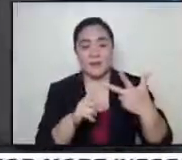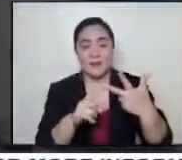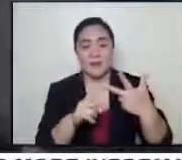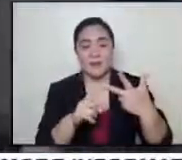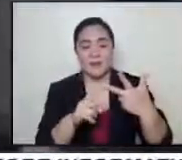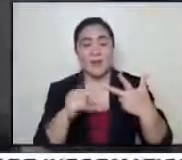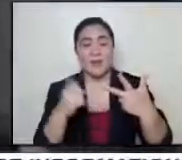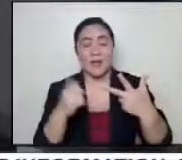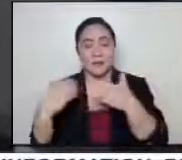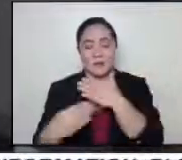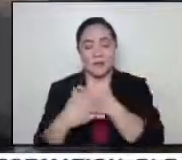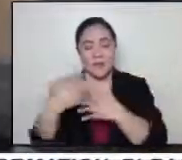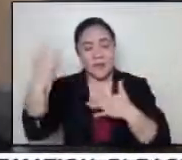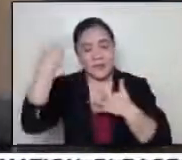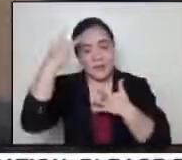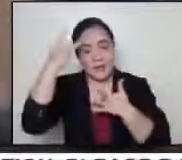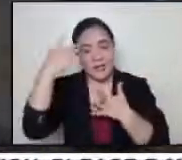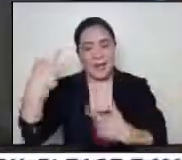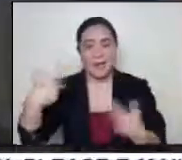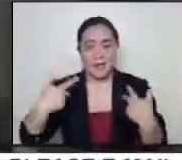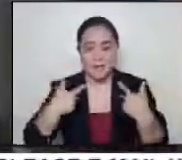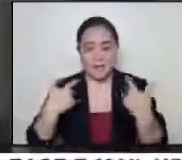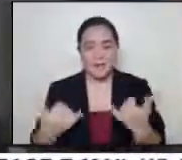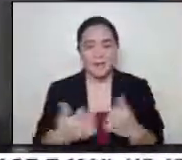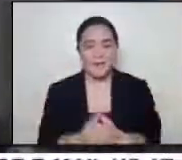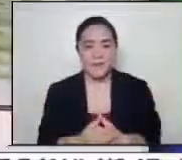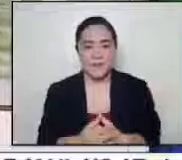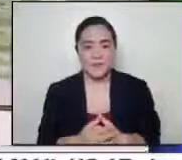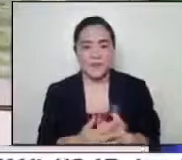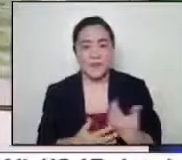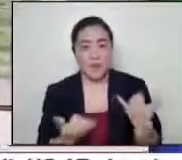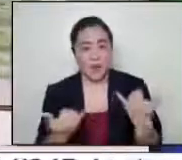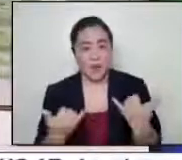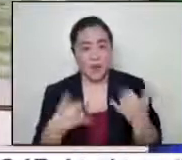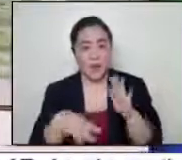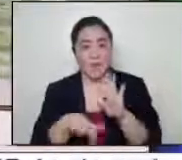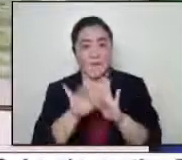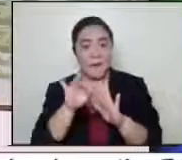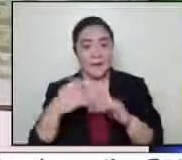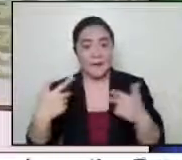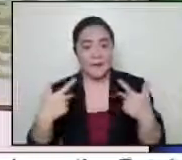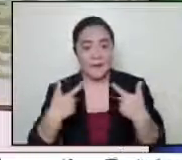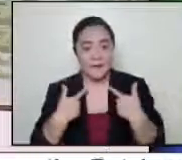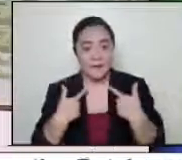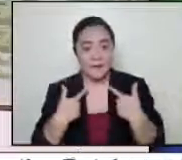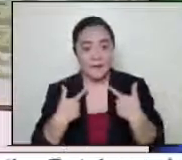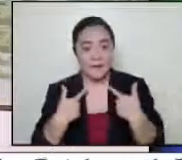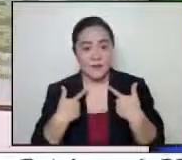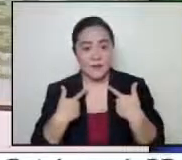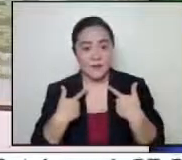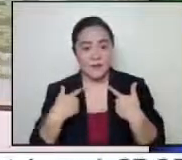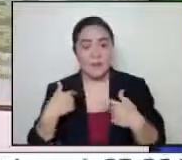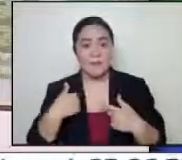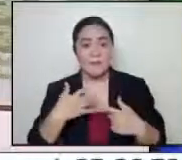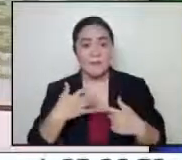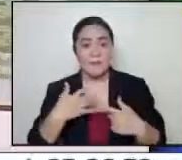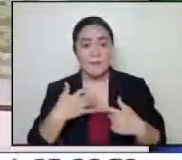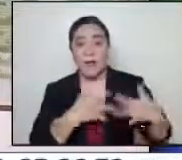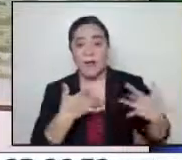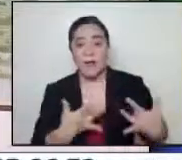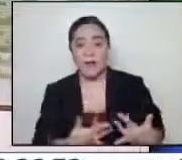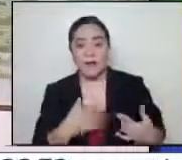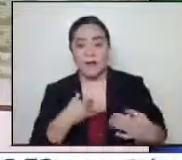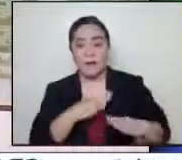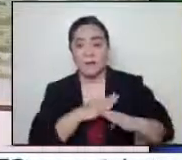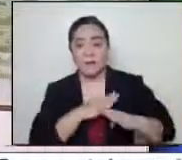Tatay Rafael. Karoon ako ngayon ng sakit na may barado yung dalawang puso ko. Kaka